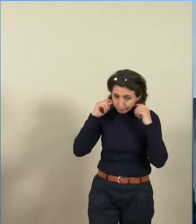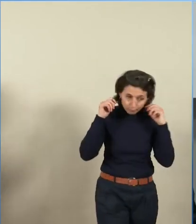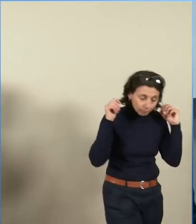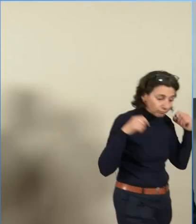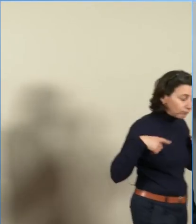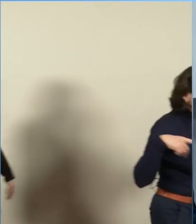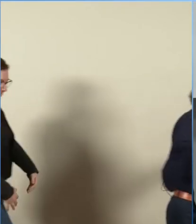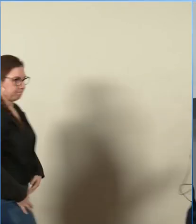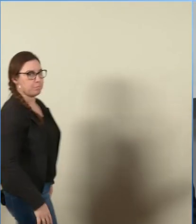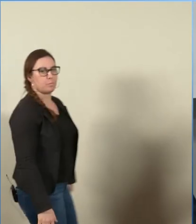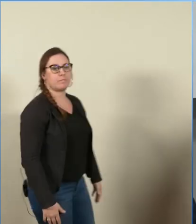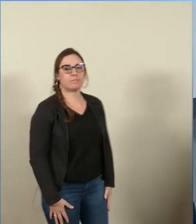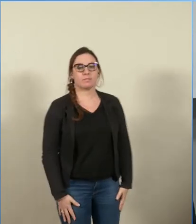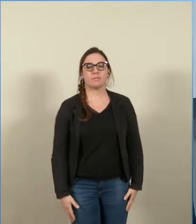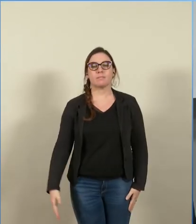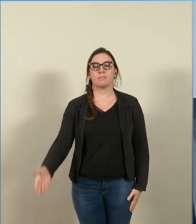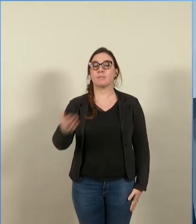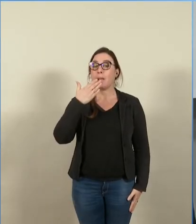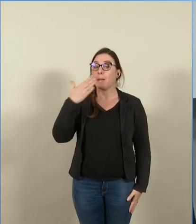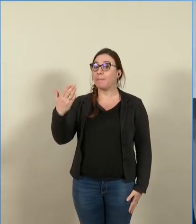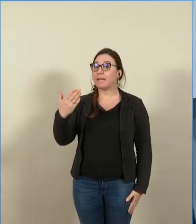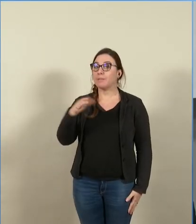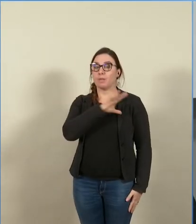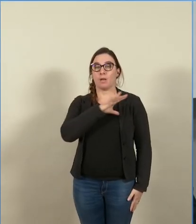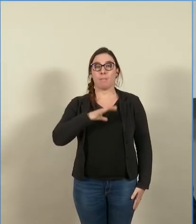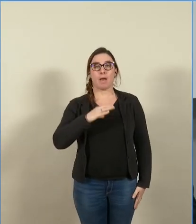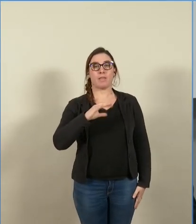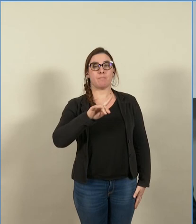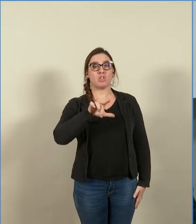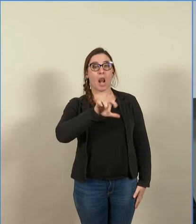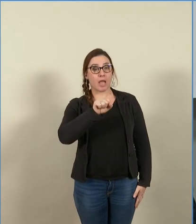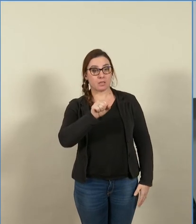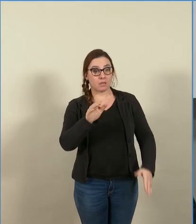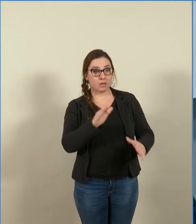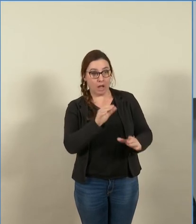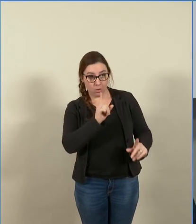pluriannuelle merci Madame Chalas madame